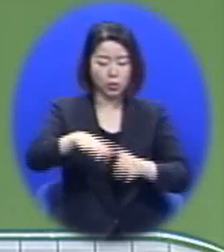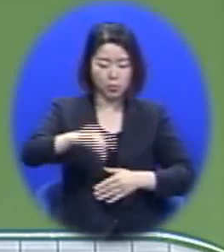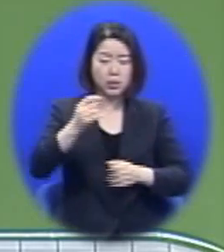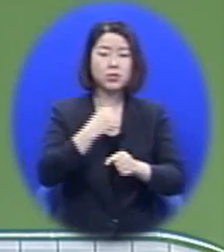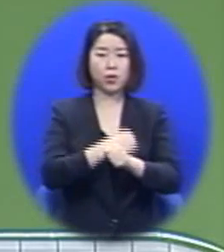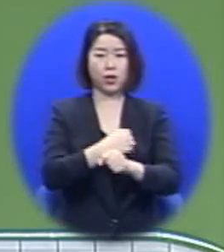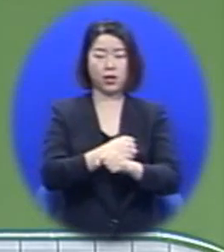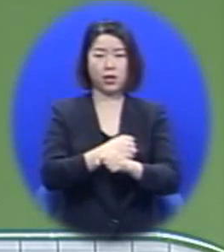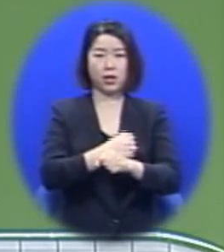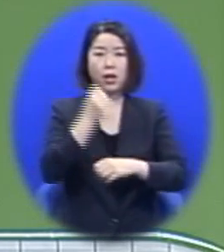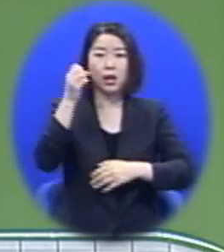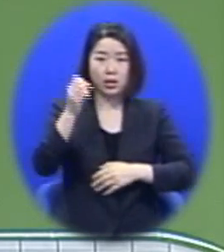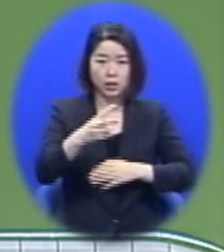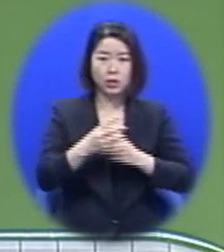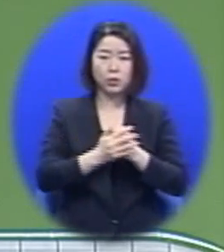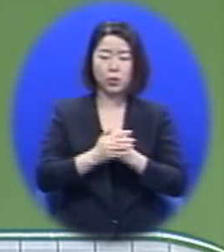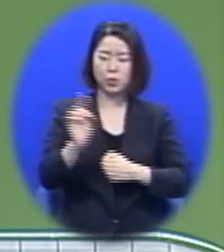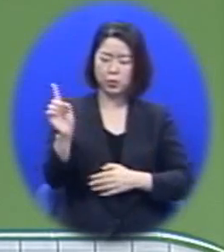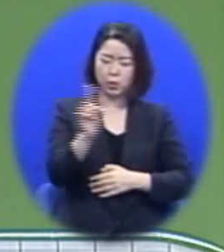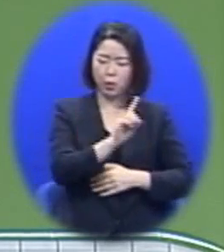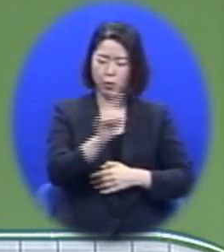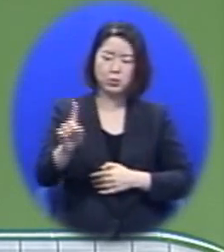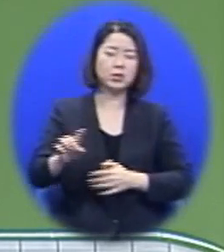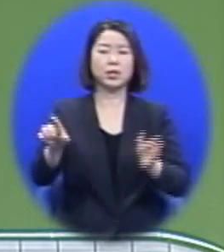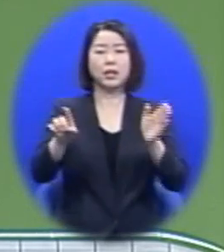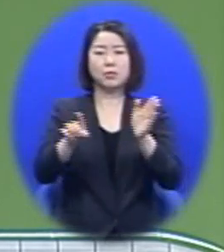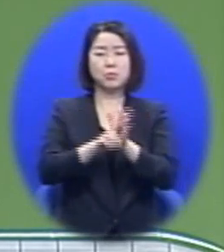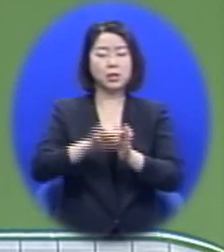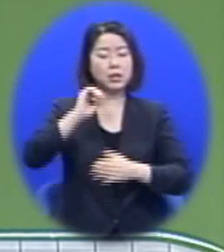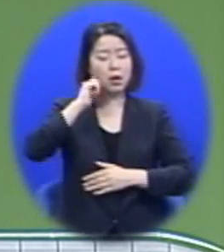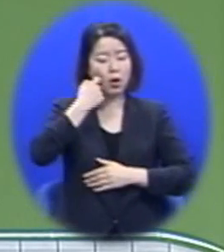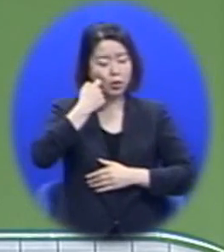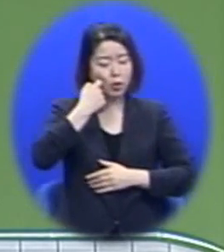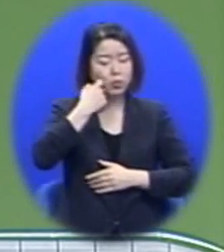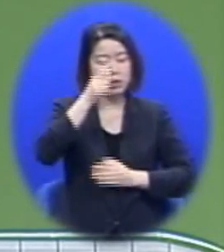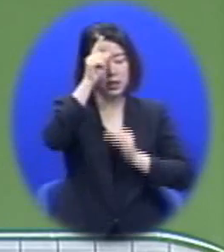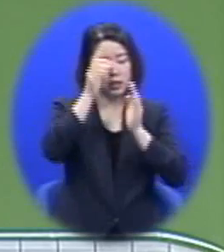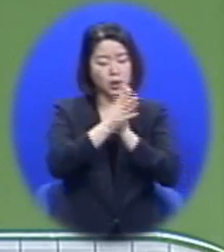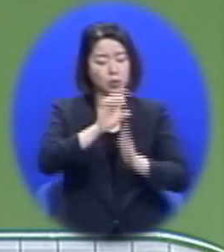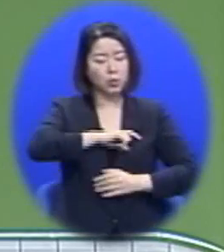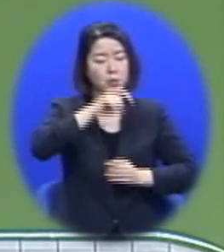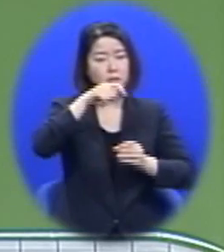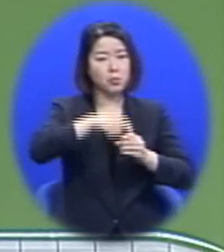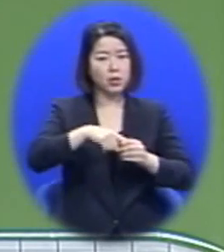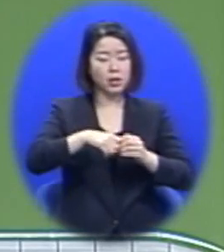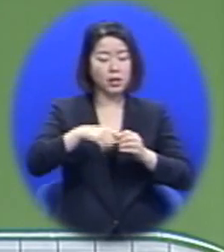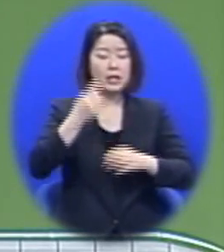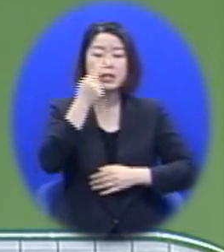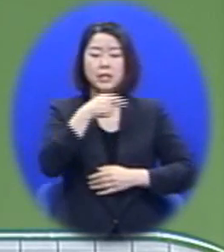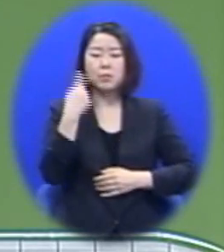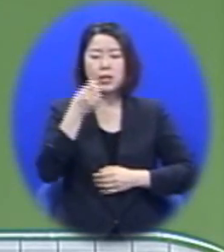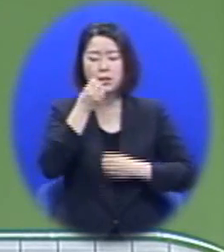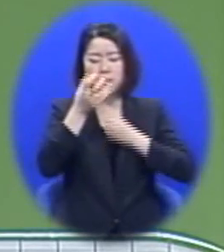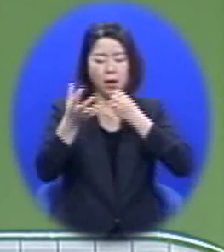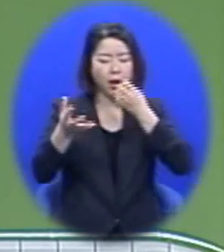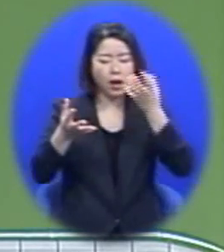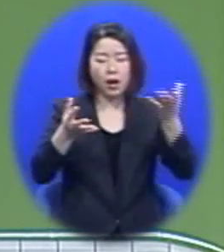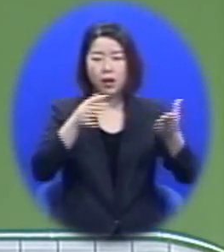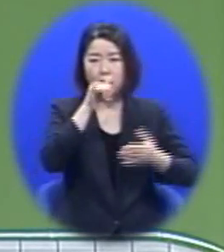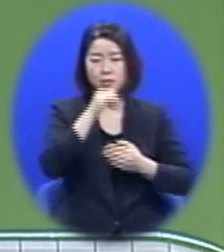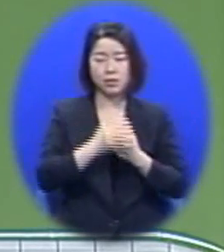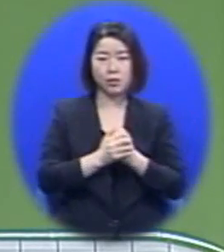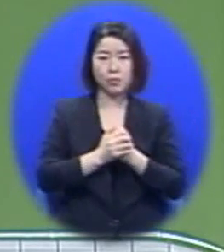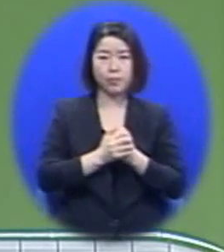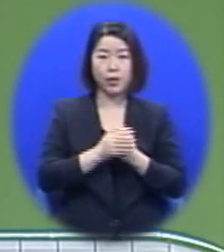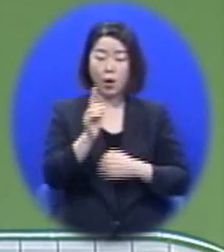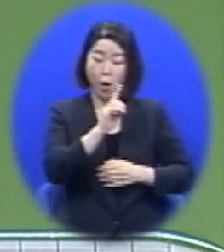그리고는 도무지 믿어지지 않는 기도 제목들이 자꾸 입에서 나옵니다. 어떤 때는 하나님의